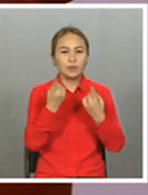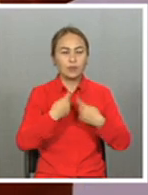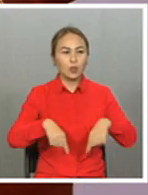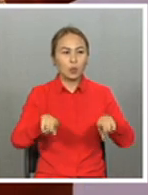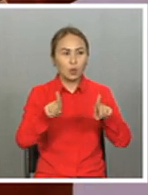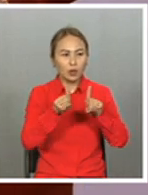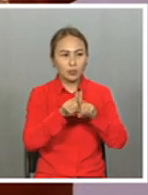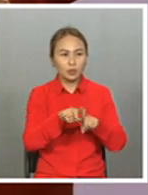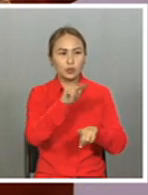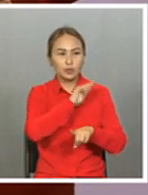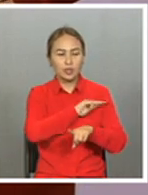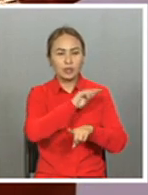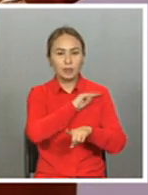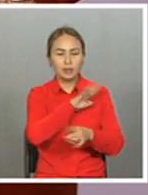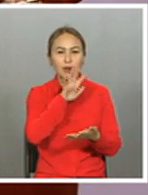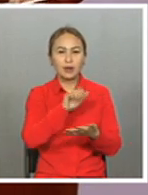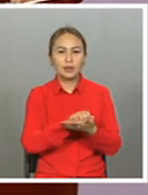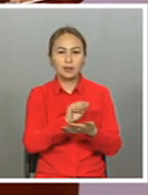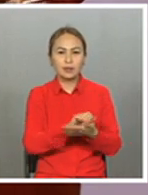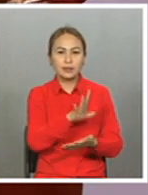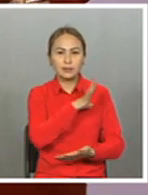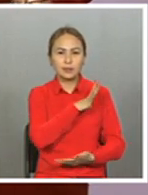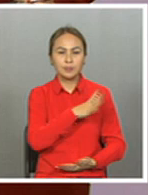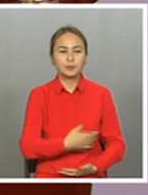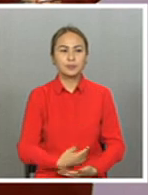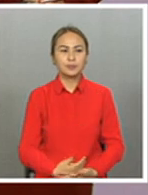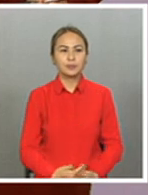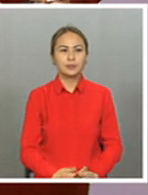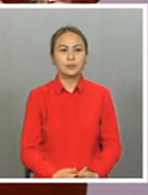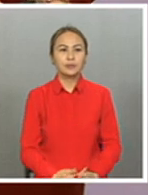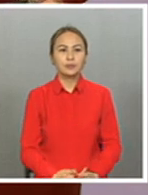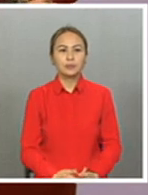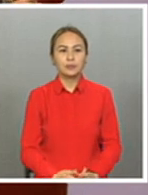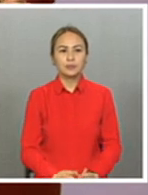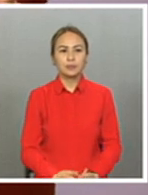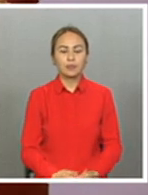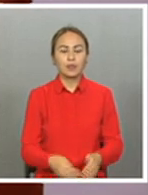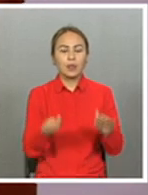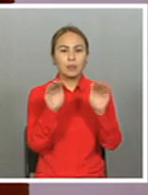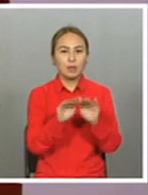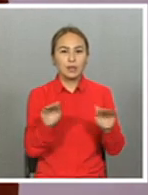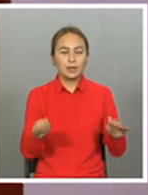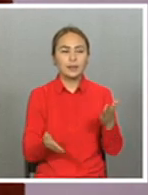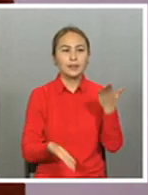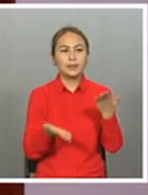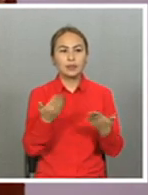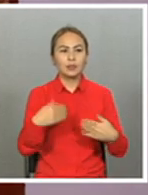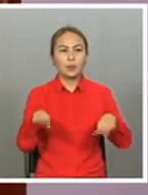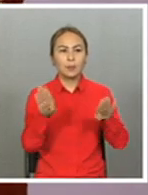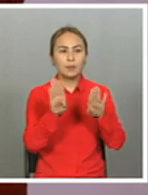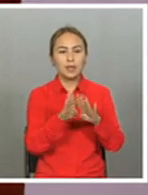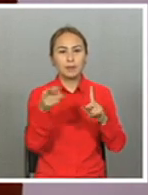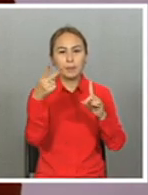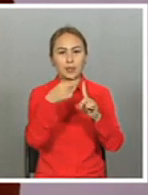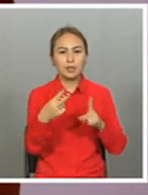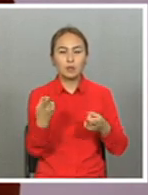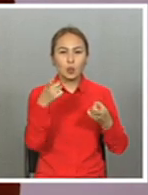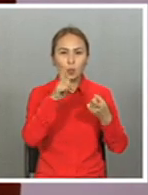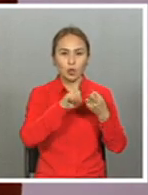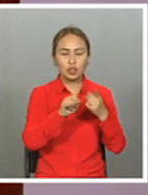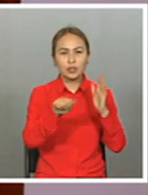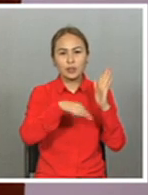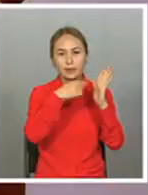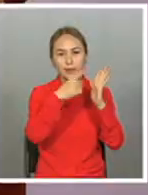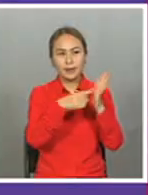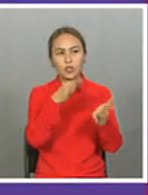және қоғамдық жұмыстармен де айналыстым. Балалар, енді мәтін мазмұны бойынша сұрақтарға